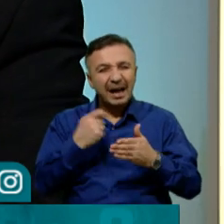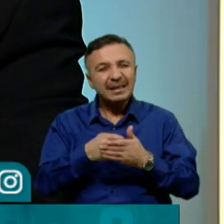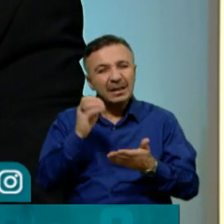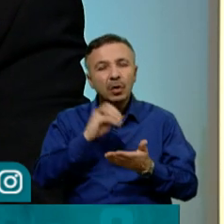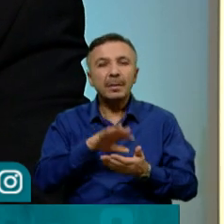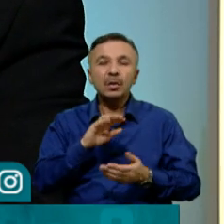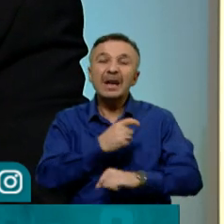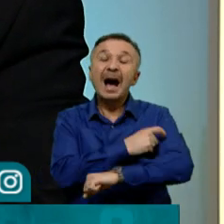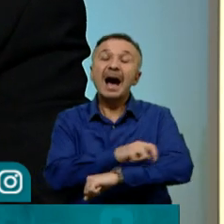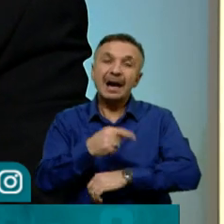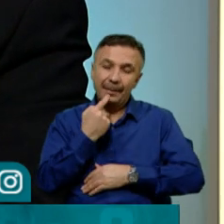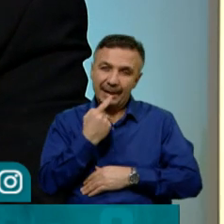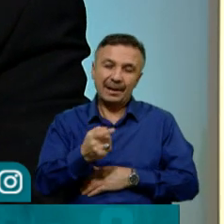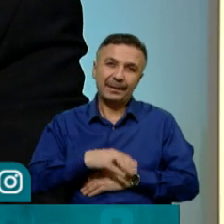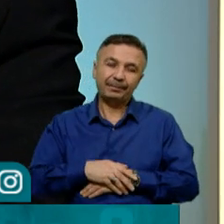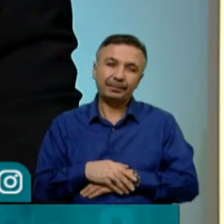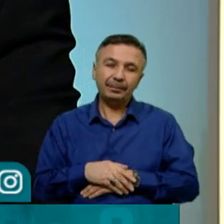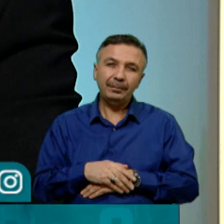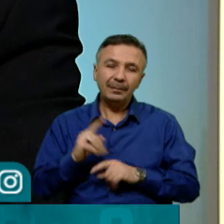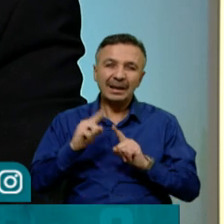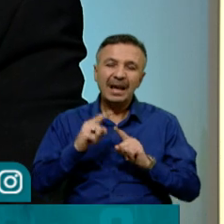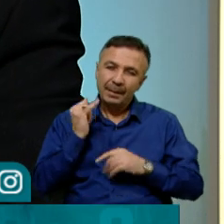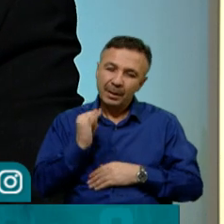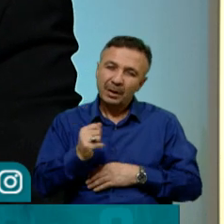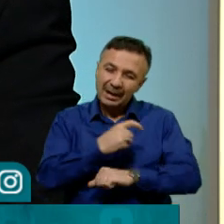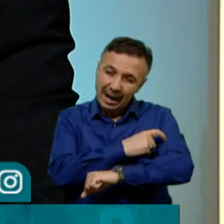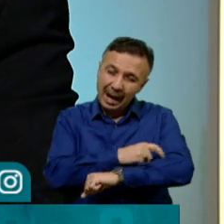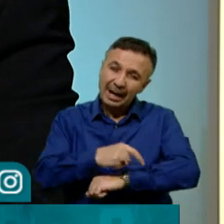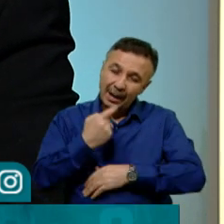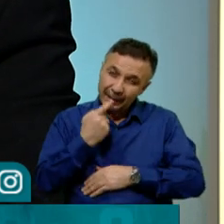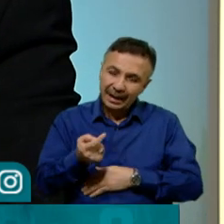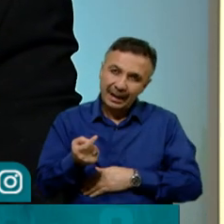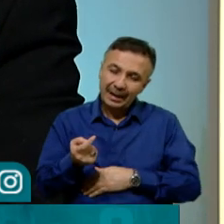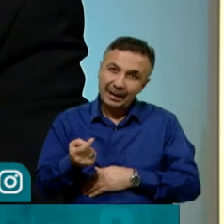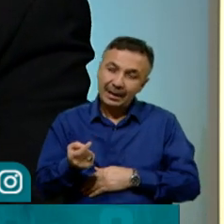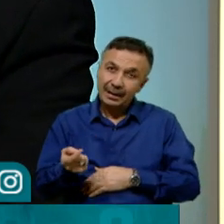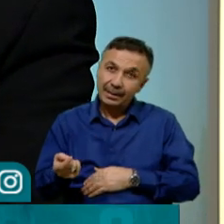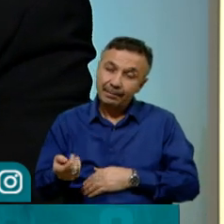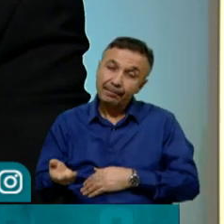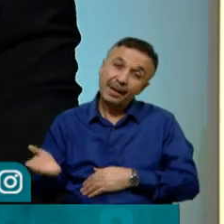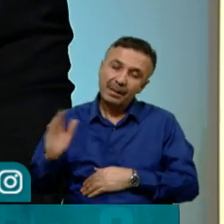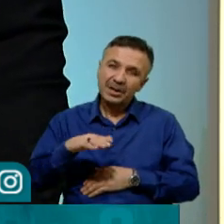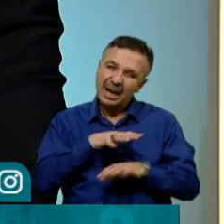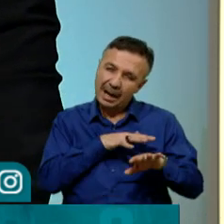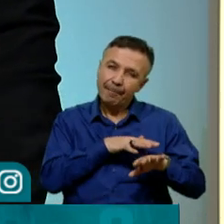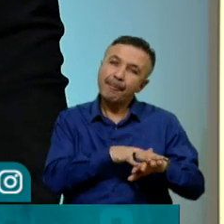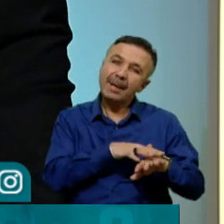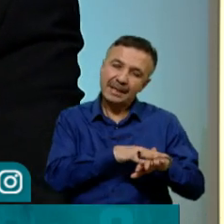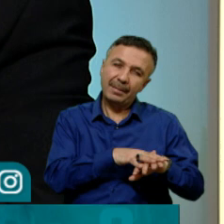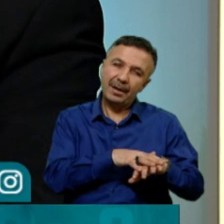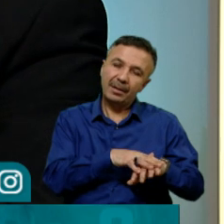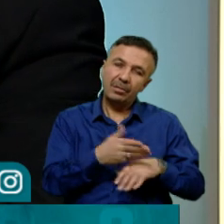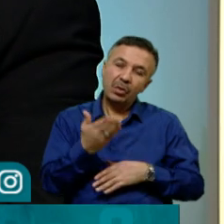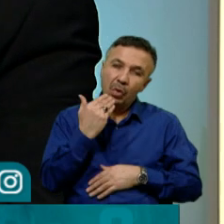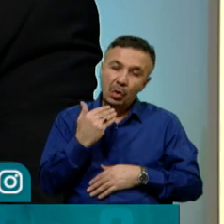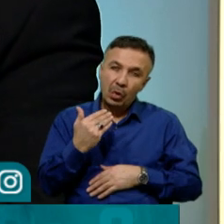haram derler yani Talihime mekruha da haram derler diğer mezhepler Yoksa onlarda